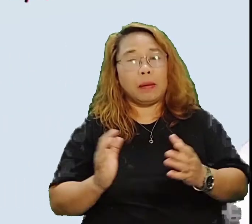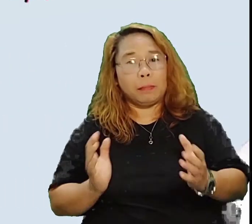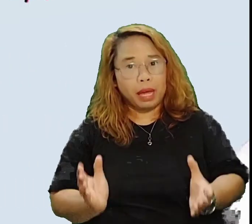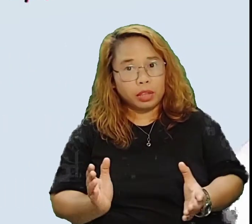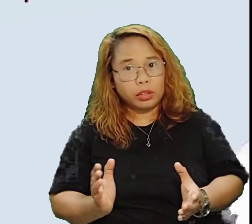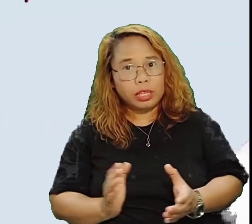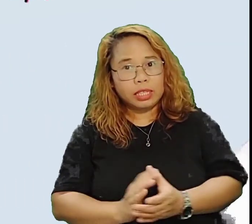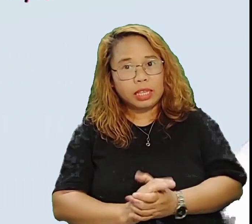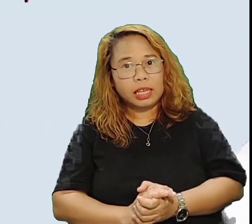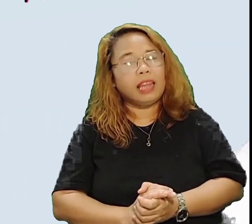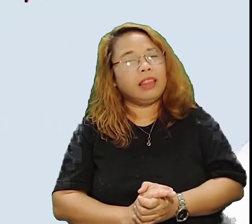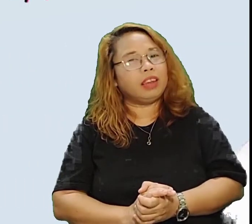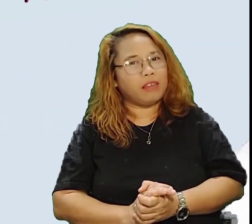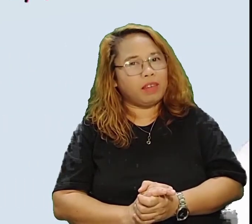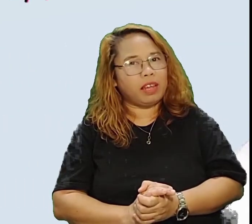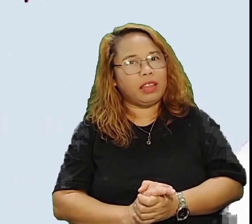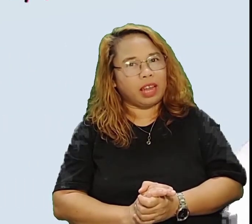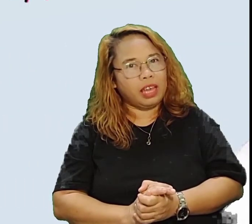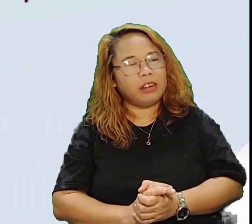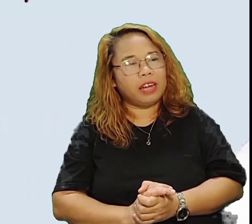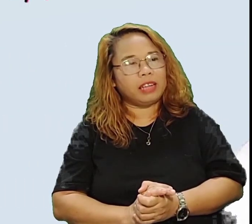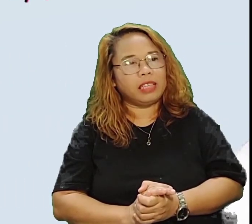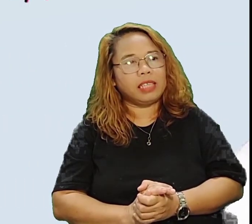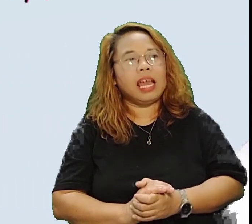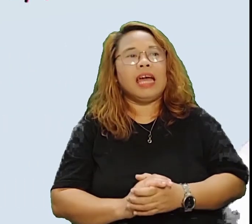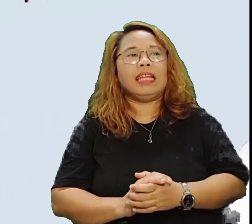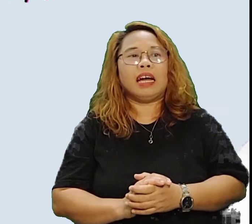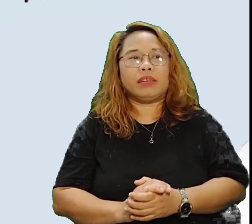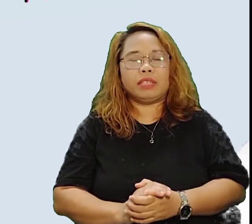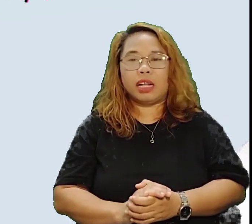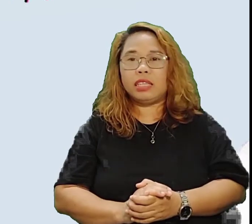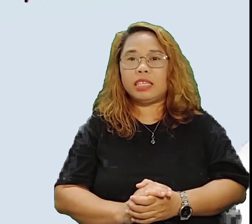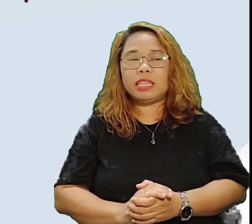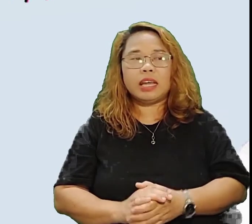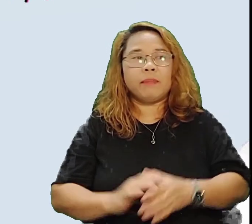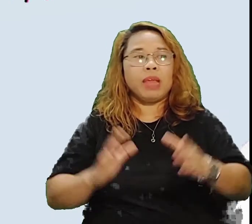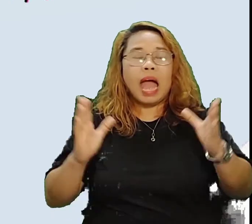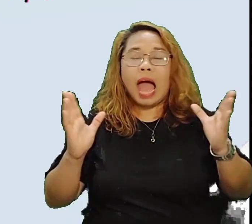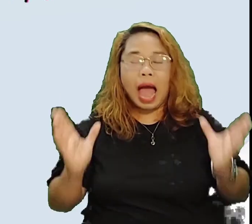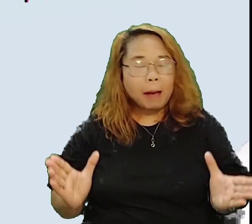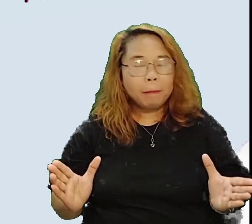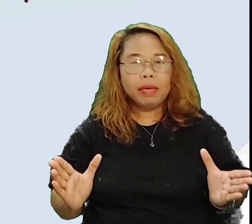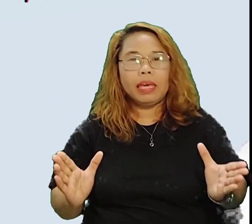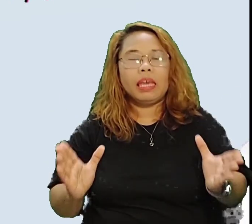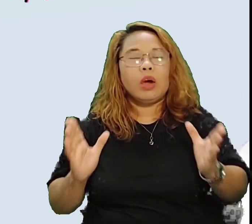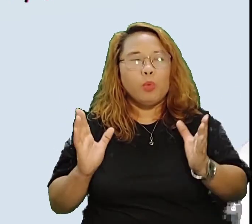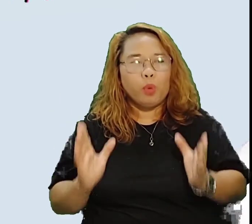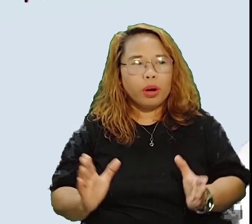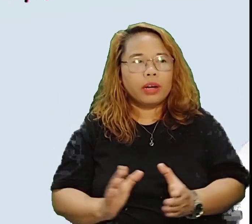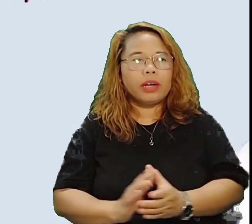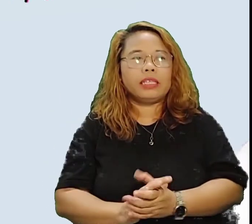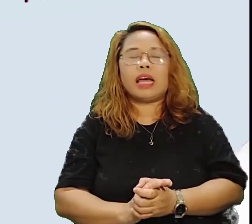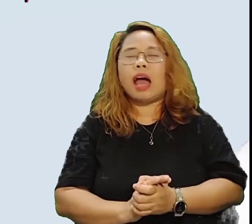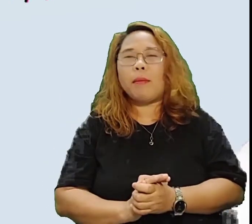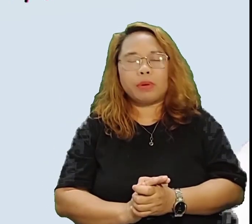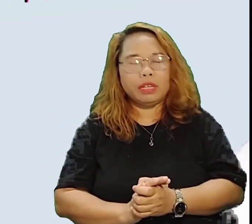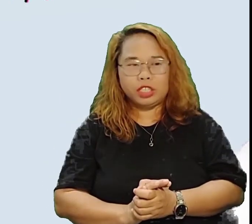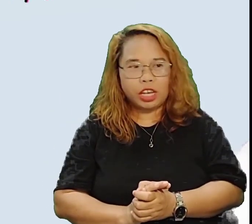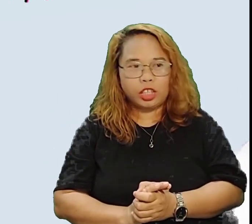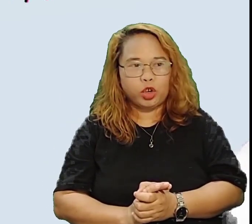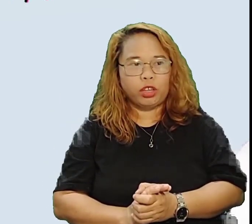Cruz ng Metro District and Reverend Ray Hernandez ng Rizal District, Happy